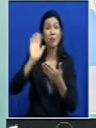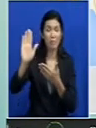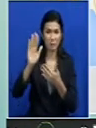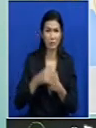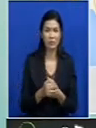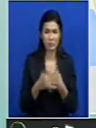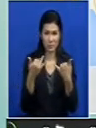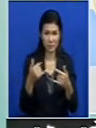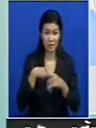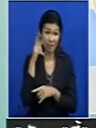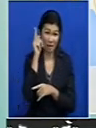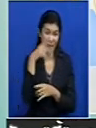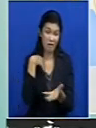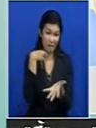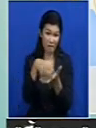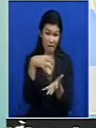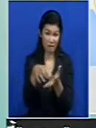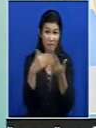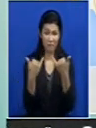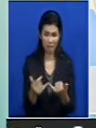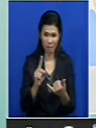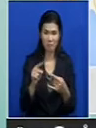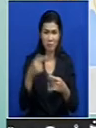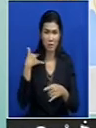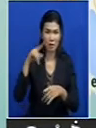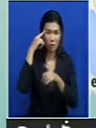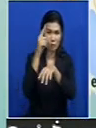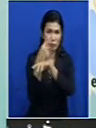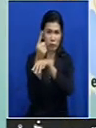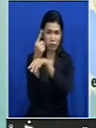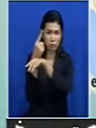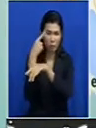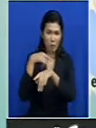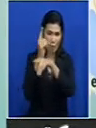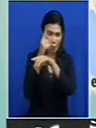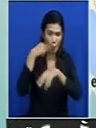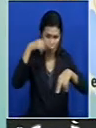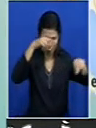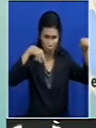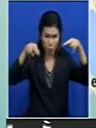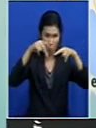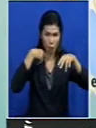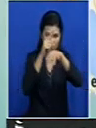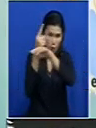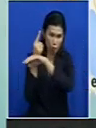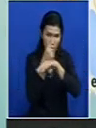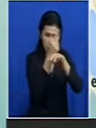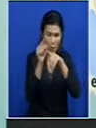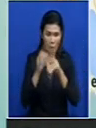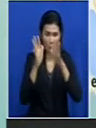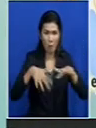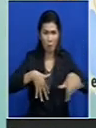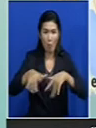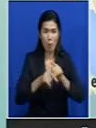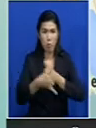ครับสำนักข่าวรอยเตอร์ล่าสุดรายงานครับคุณผู้ชมบอกว่ามีเฮลิคอปเตอร์ตำรวจหลายลำบินวนอยู่เหนือจุดเกิดเหตุตอนนี้ประชาชนก็